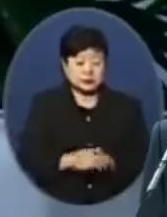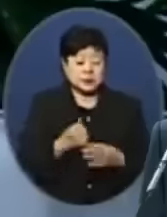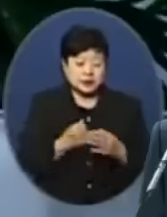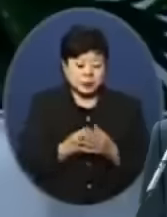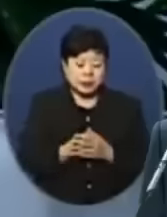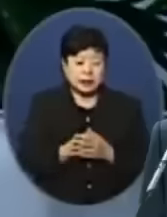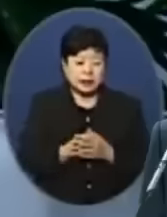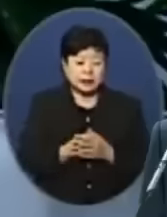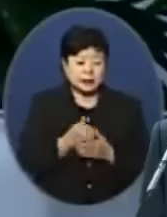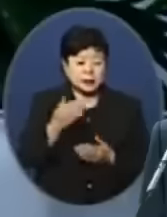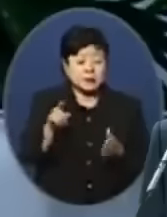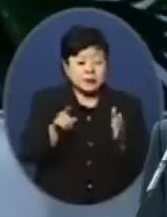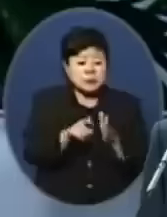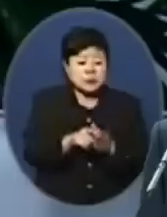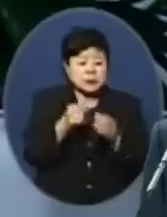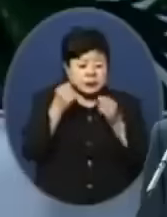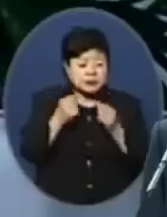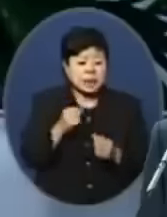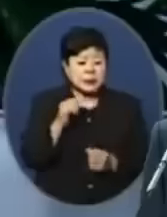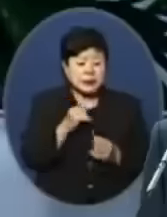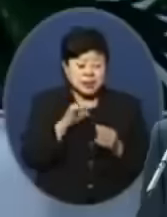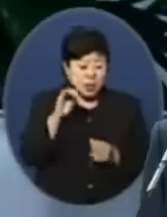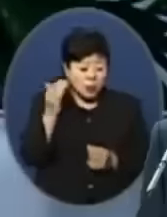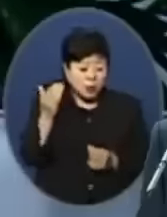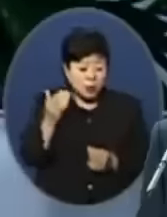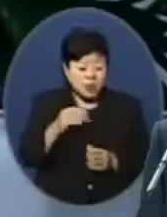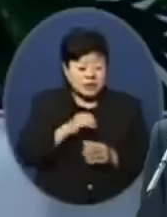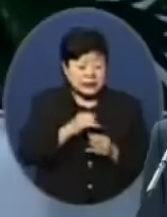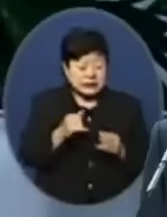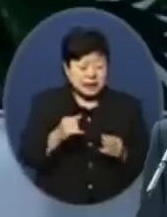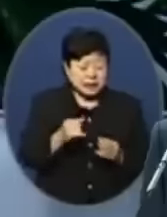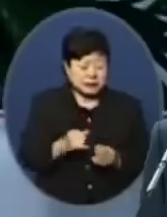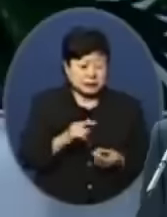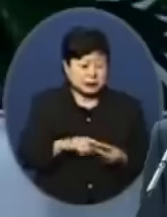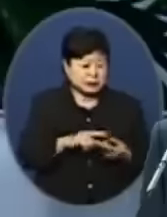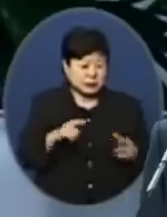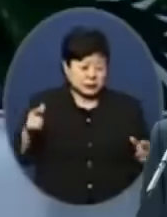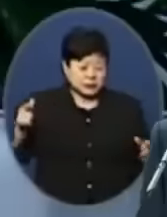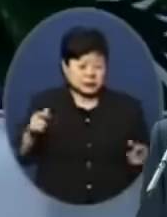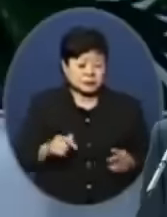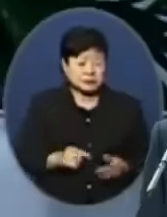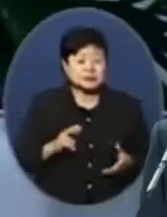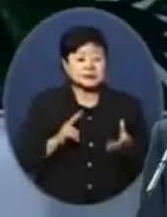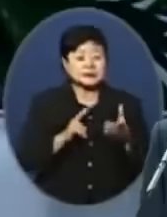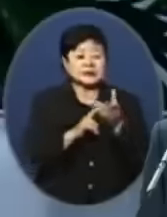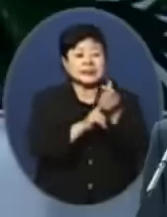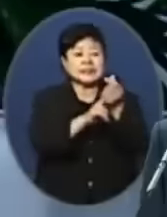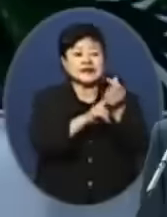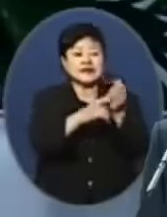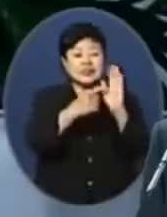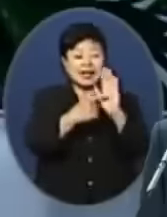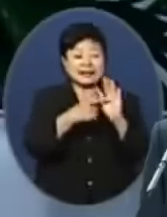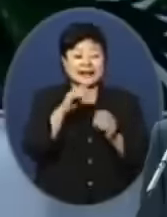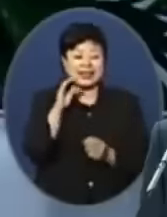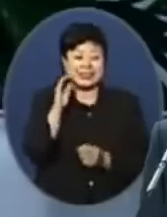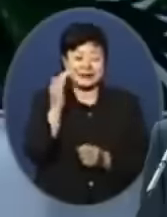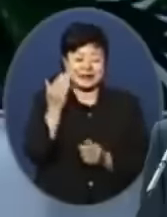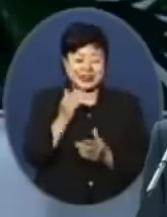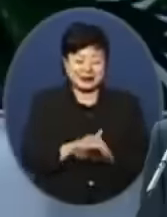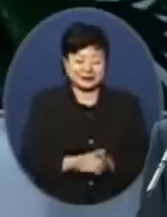그러니 여러분은 믿음의 사람이 되고 세상 사람이 상상할 수 없는 기적이 일어나게 되는 것입니다.